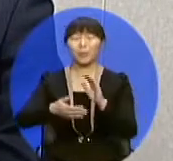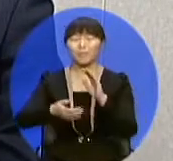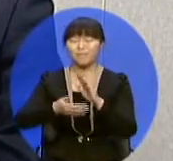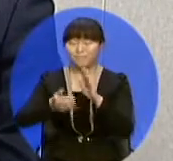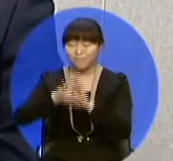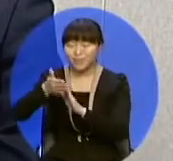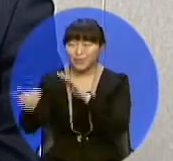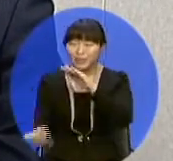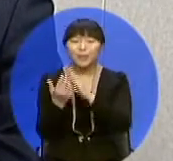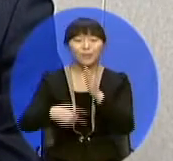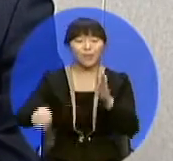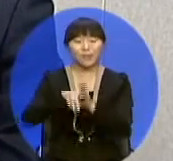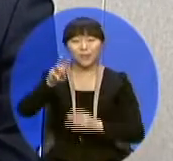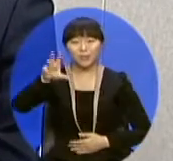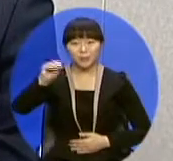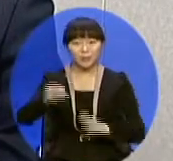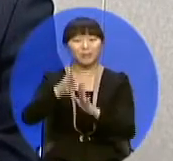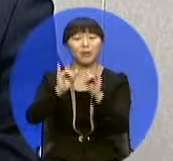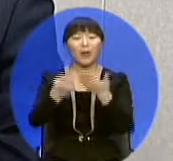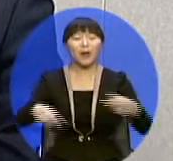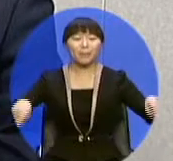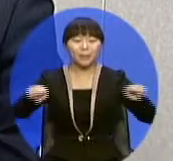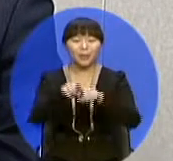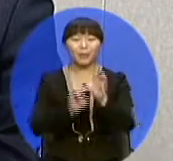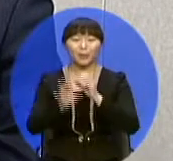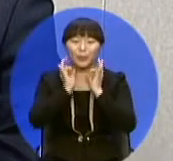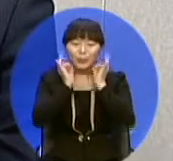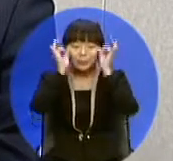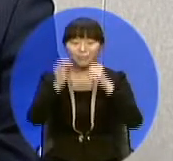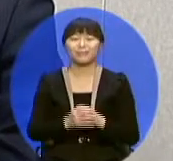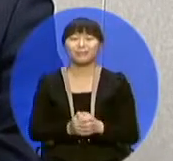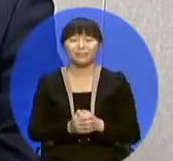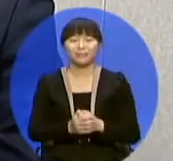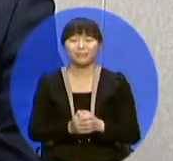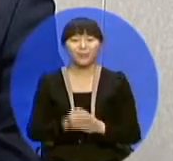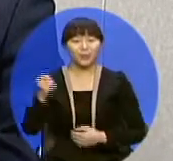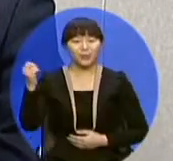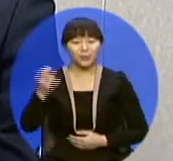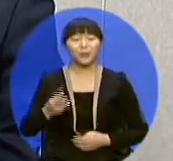만들기 위해서 35만 시민과 함께 더욱더 노력하겠습니다. 그리고